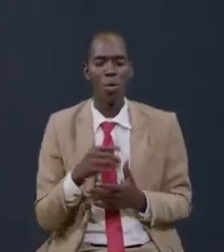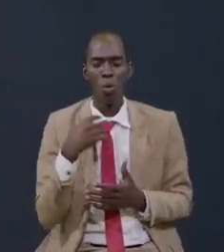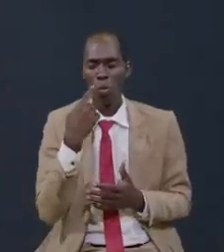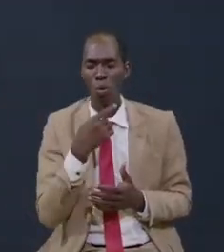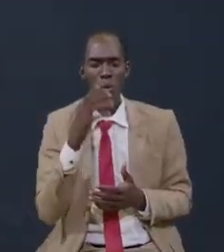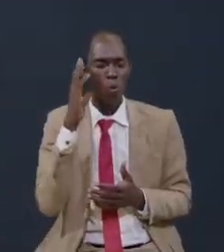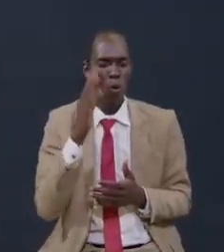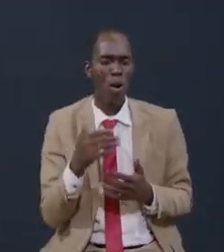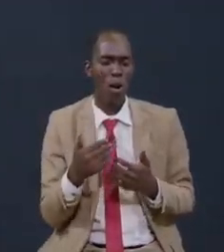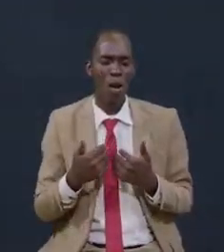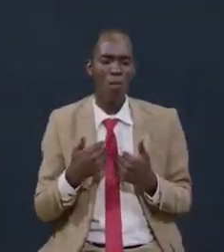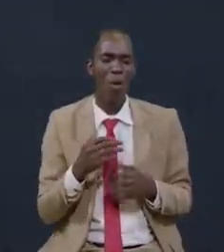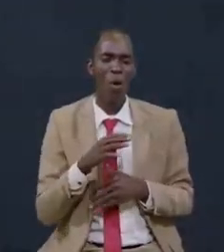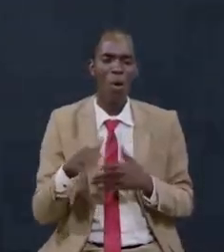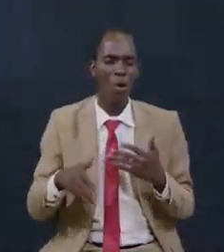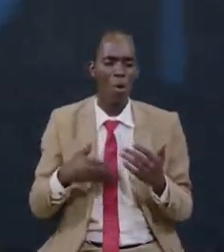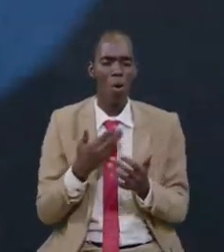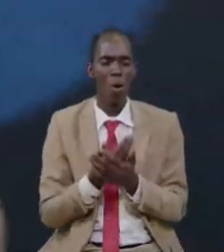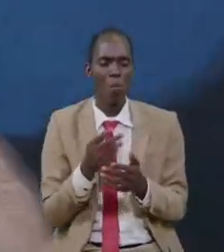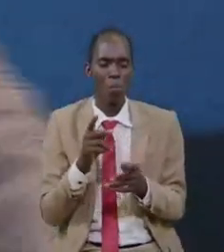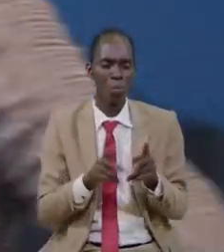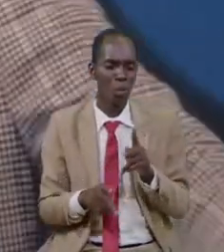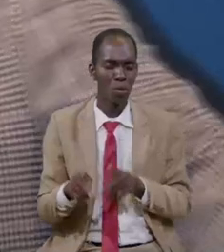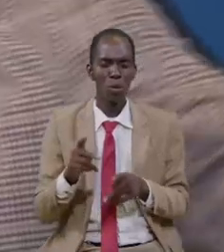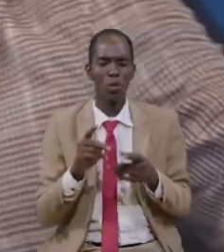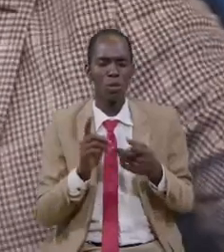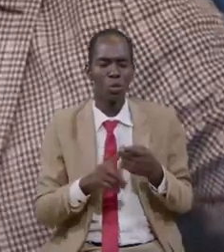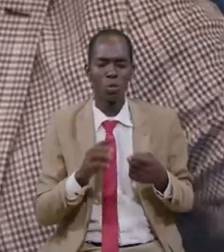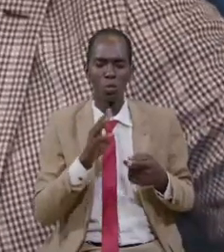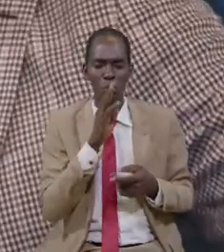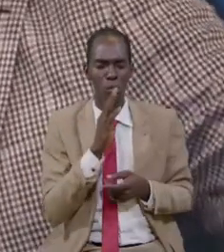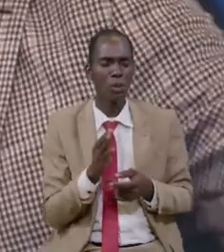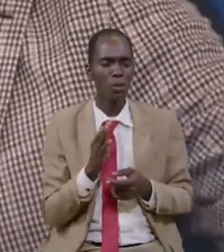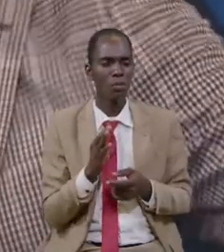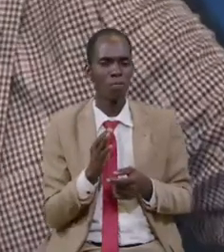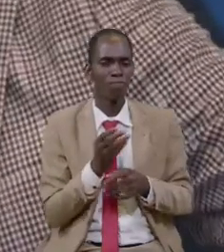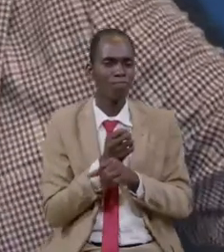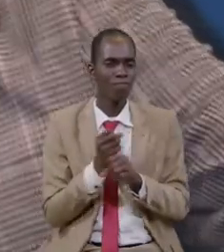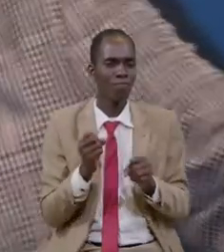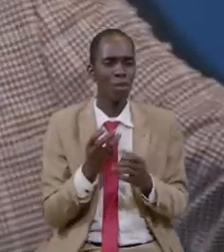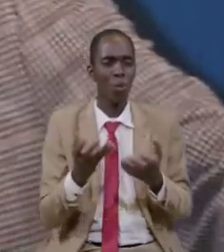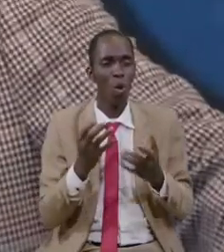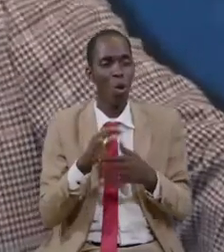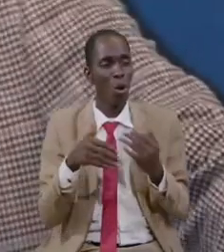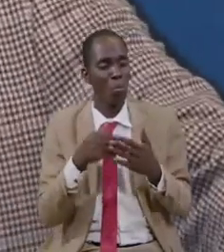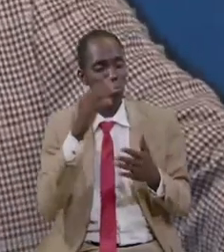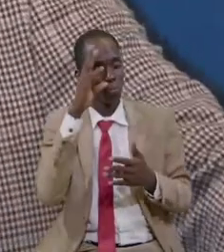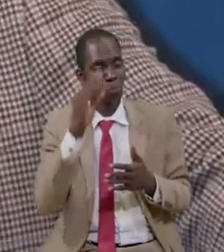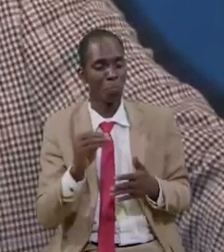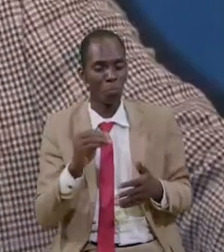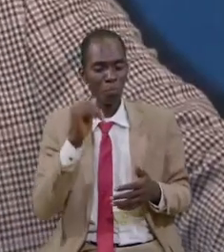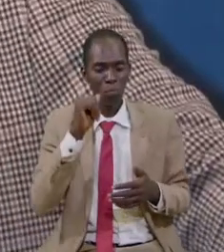hommes soient sauvés? Il veut que tous les hommes, toutes les femmes, tous les garçons, toutes les filles, tout le monde